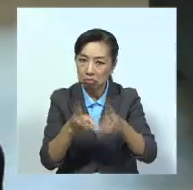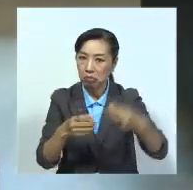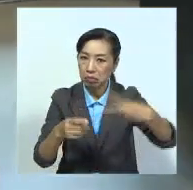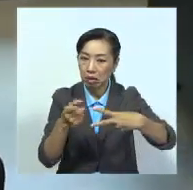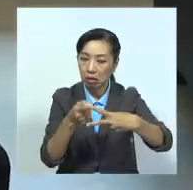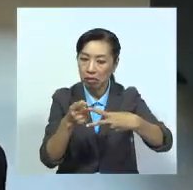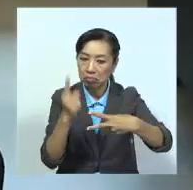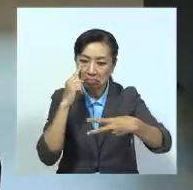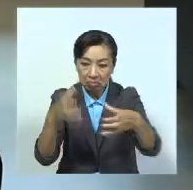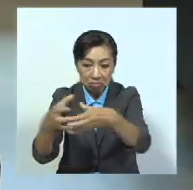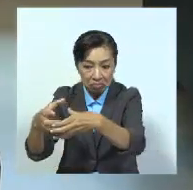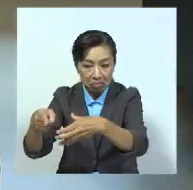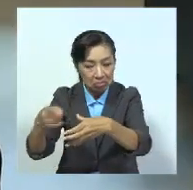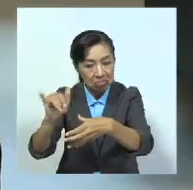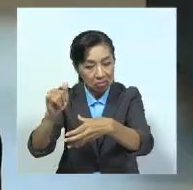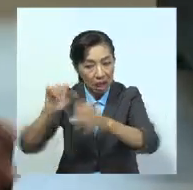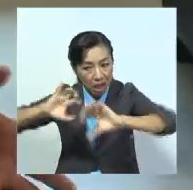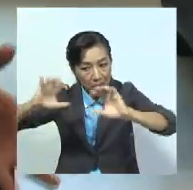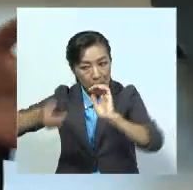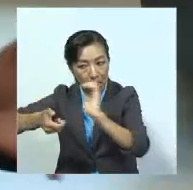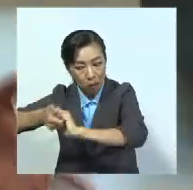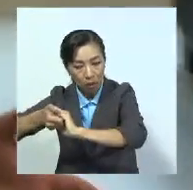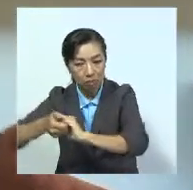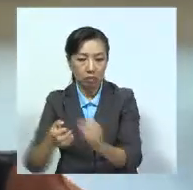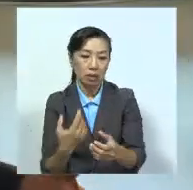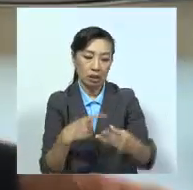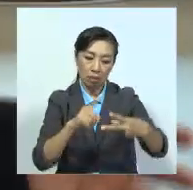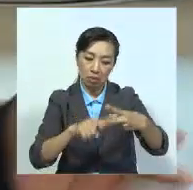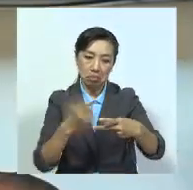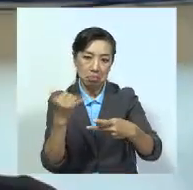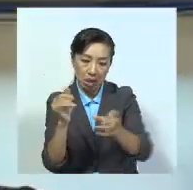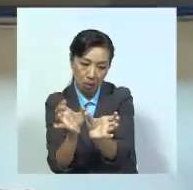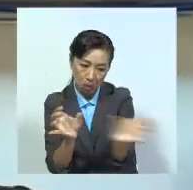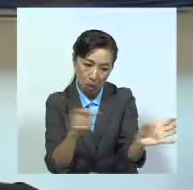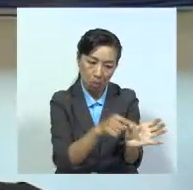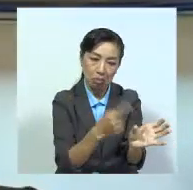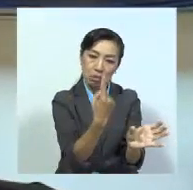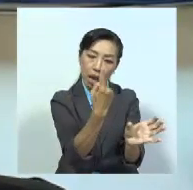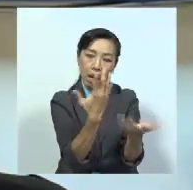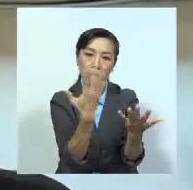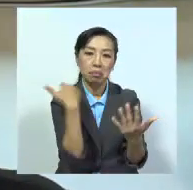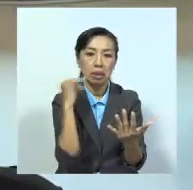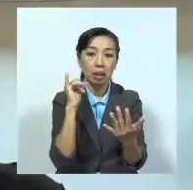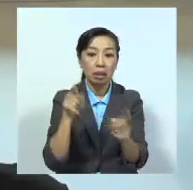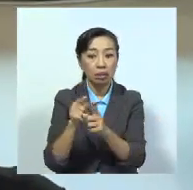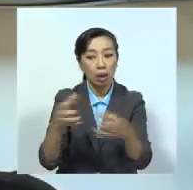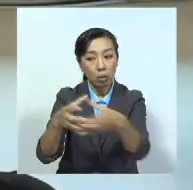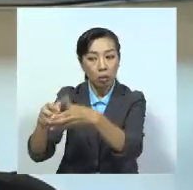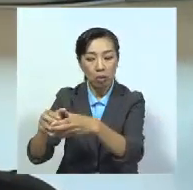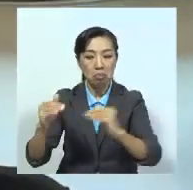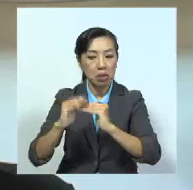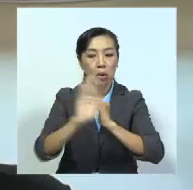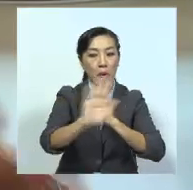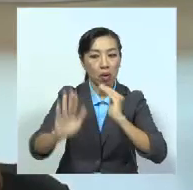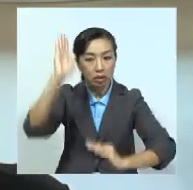อาจจะยังอยู่กับรัฐบาลแต่อีกส่วนนึงอาจจะแยกตัวไปเป็นฝ่ายค้านอิสระขณะที่เรื่องของการโหวตก็เป็นเอกสิทธิ์ของแต่ละพรรคแ